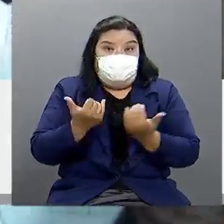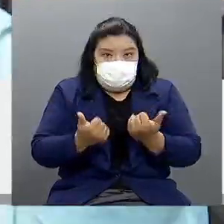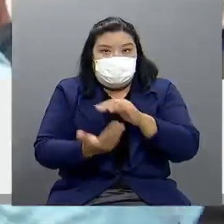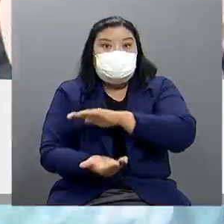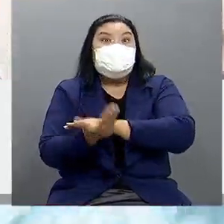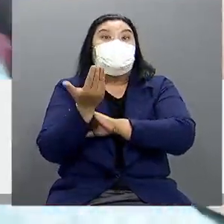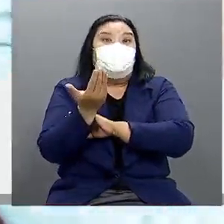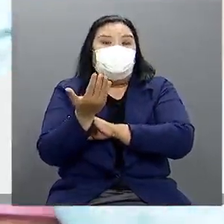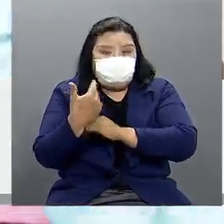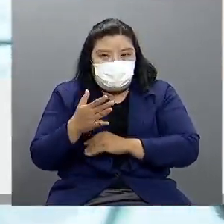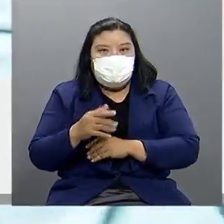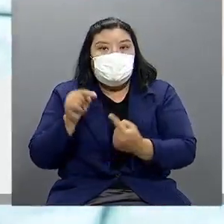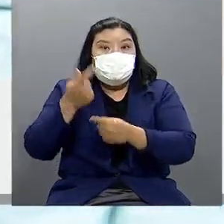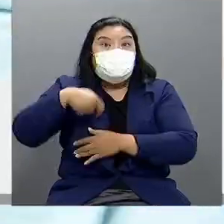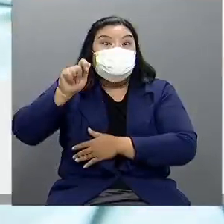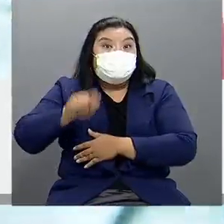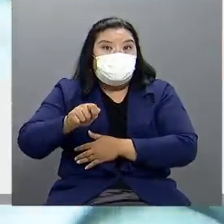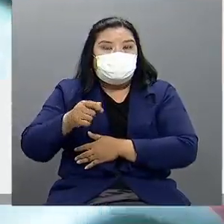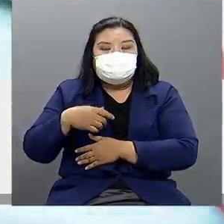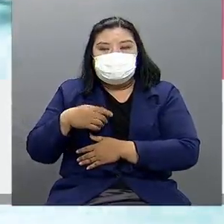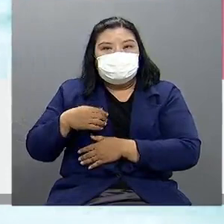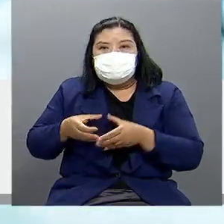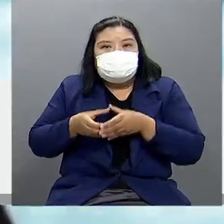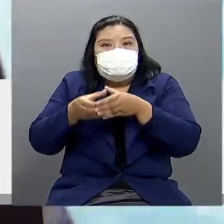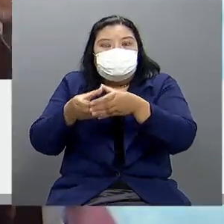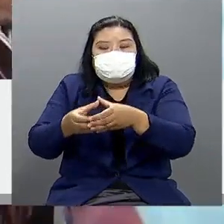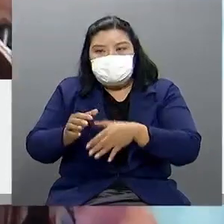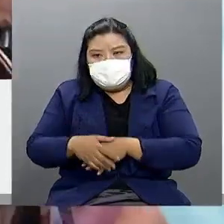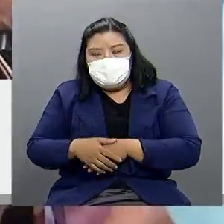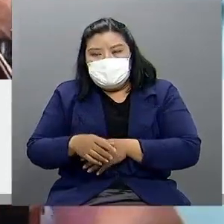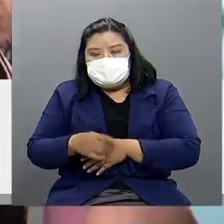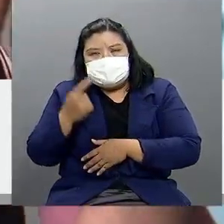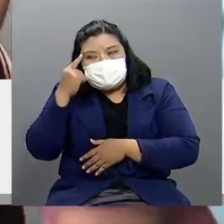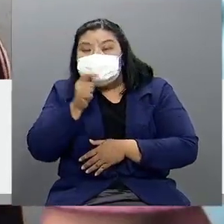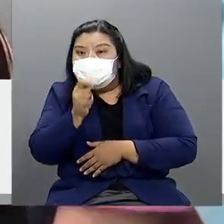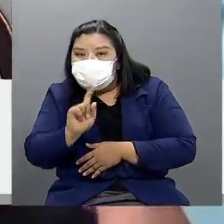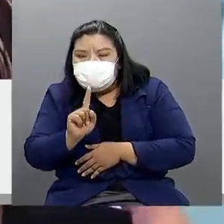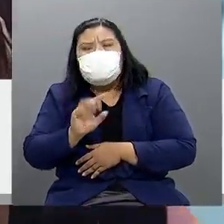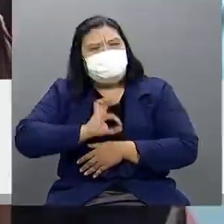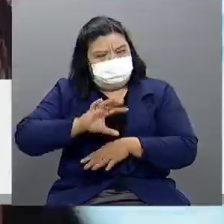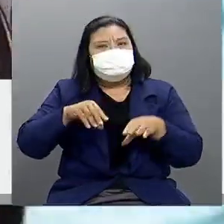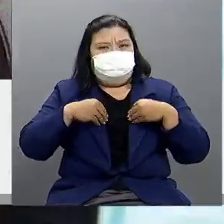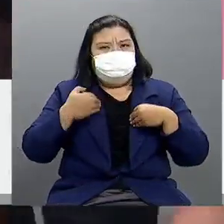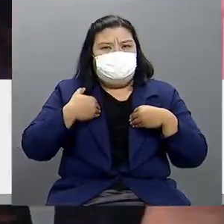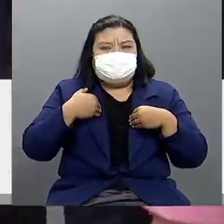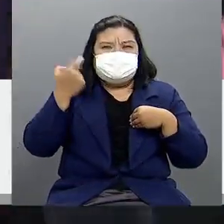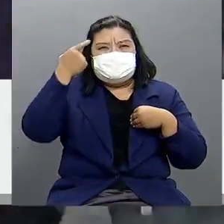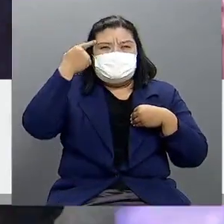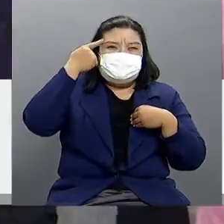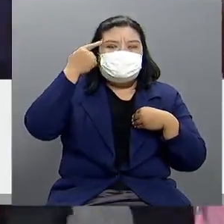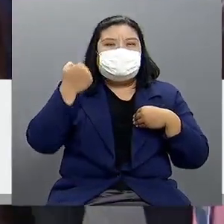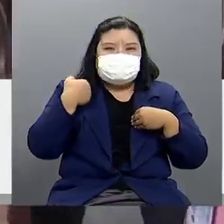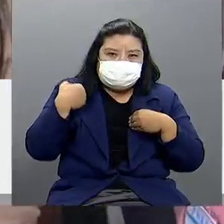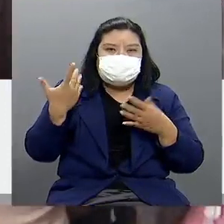มีการให้สัมภาษณ์กับสื่อมวลชนบอกว่ายอมรับว่ากังวลที่ซ่อมมาฟังคำสั่งของศาลในวันนี้แต่ก็ขอขอบคุณแฟนเพลงและแฟน